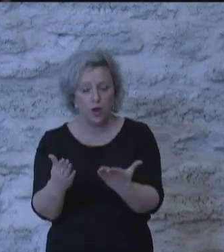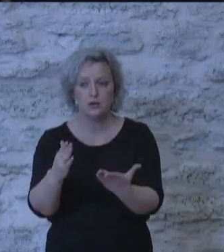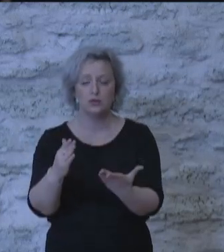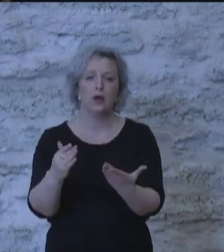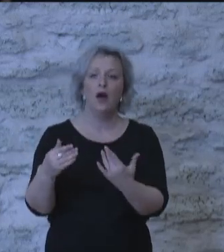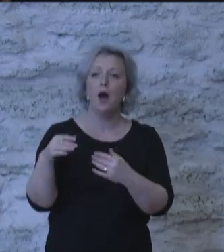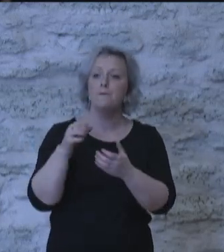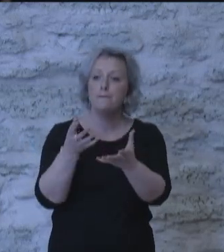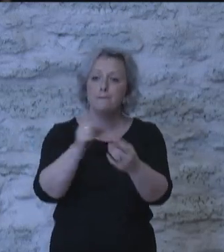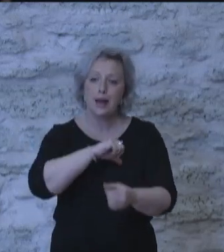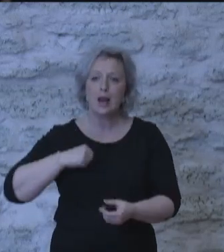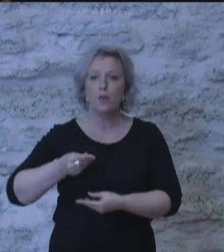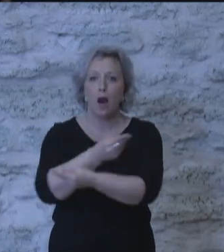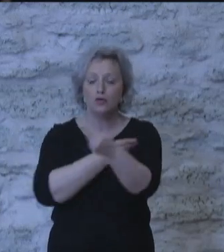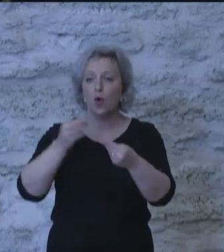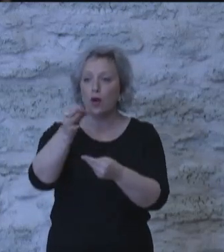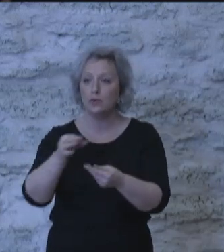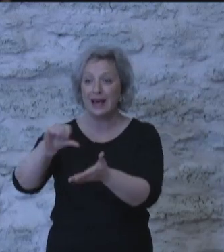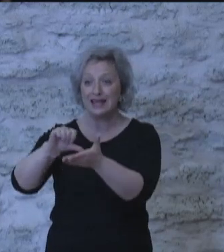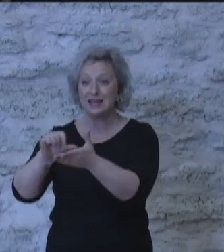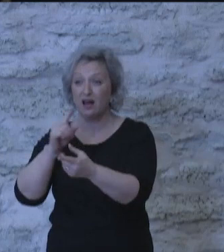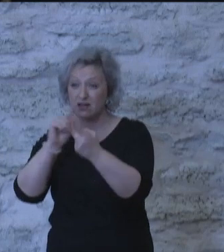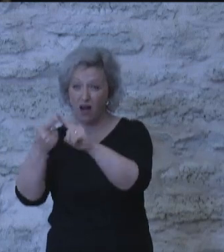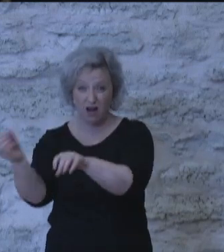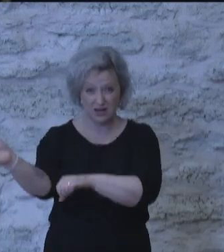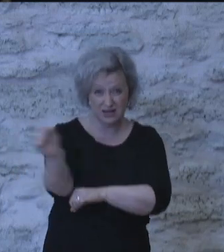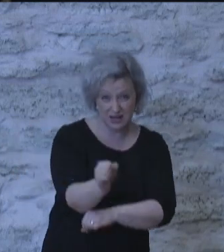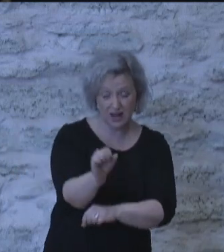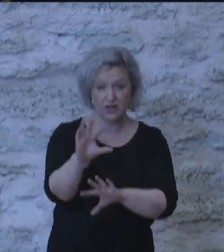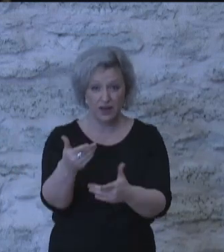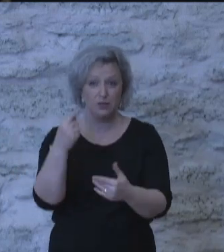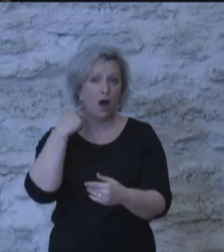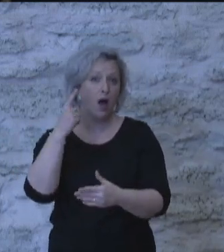polumajandusorganatsioonide esindajad? Ma loodan, et mu jutt oli kuulda.